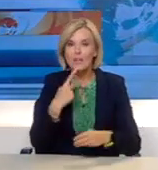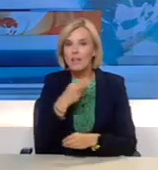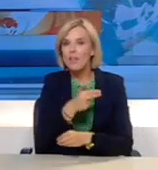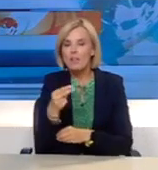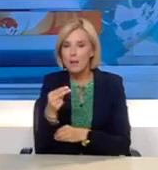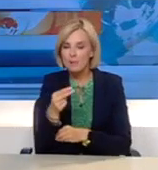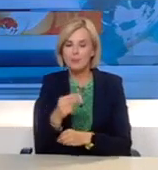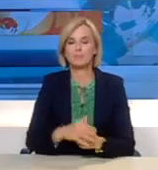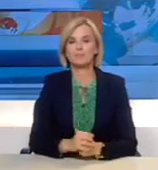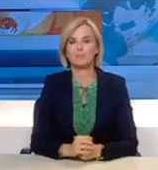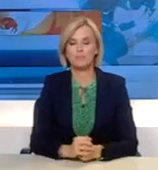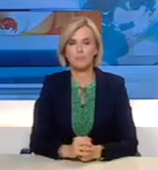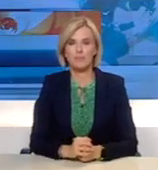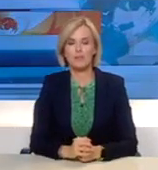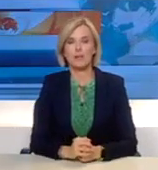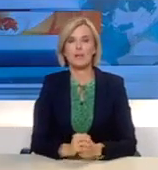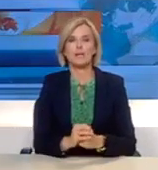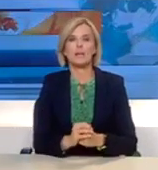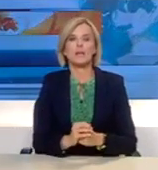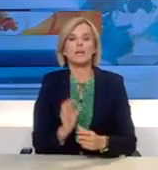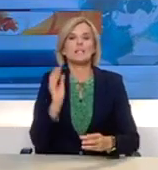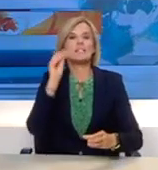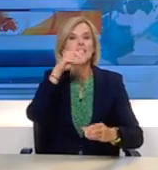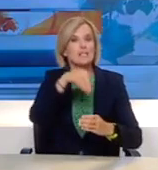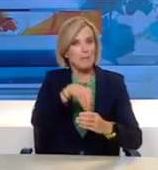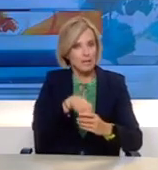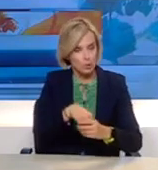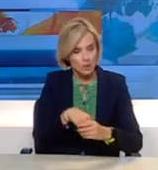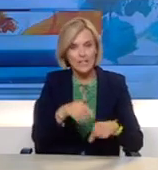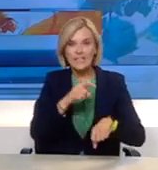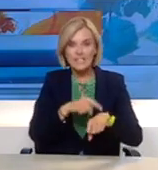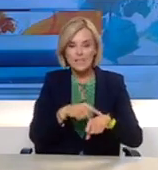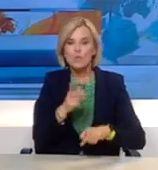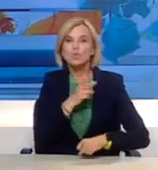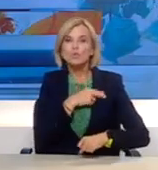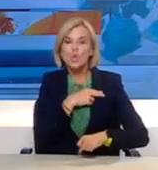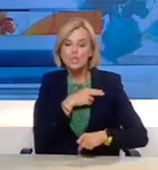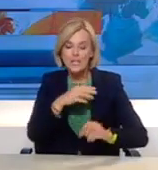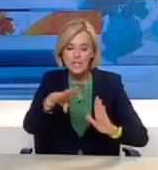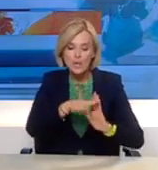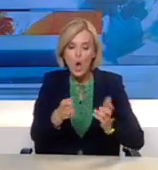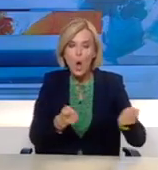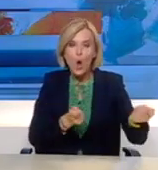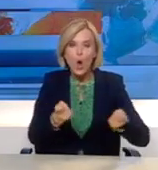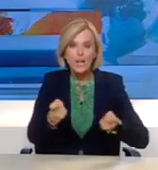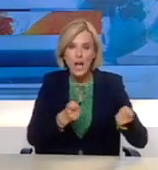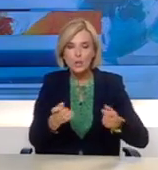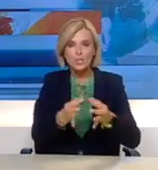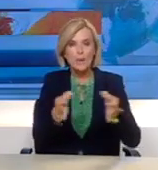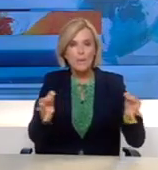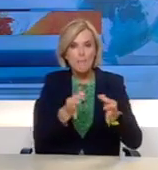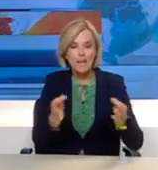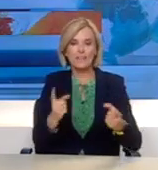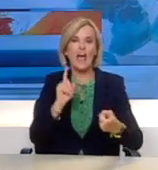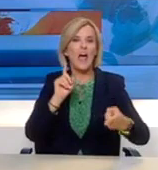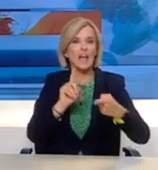αφορούν στη συμμετοχή και μεταφορά ωφελούμενων, στην προσέλευση και οργάνωση των προγραμμάτων και στα μέτρα υγιεινής και προστασίας